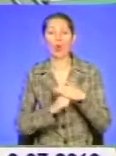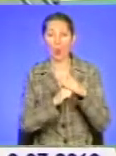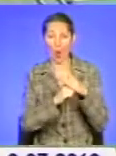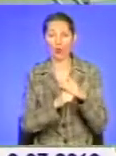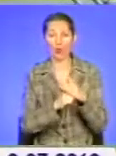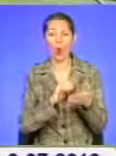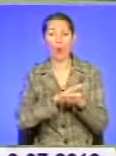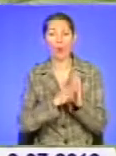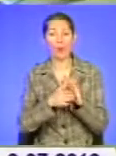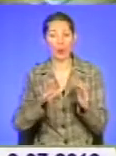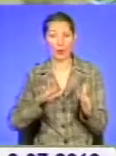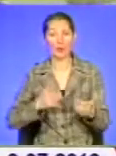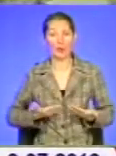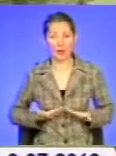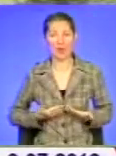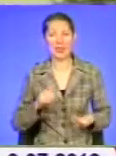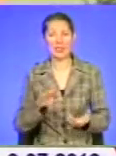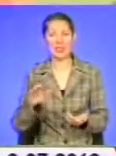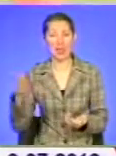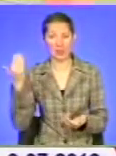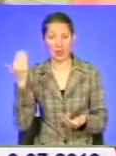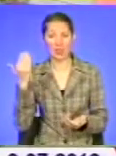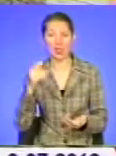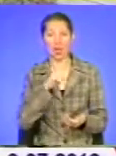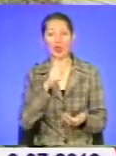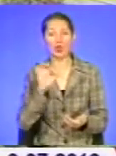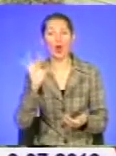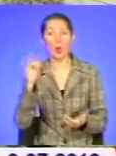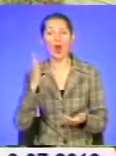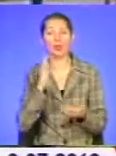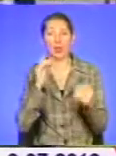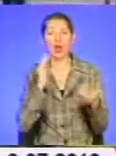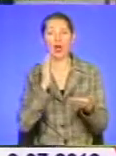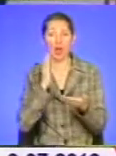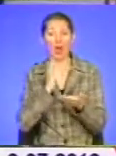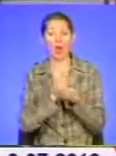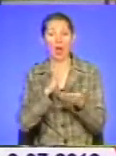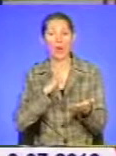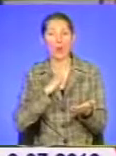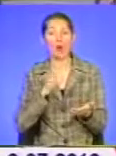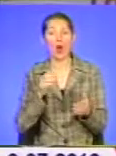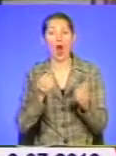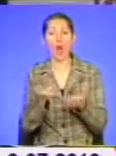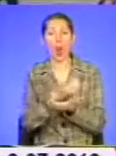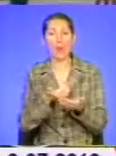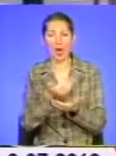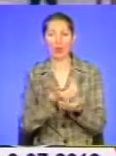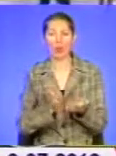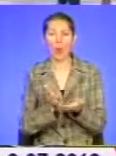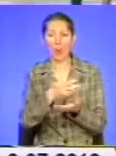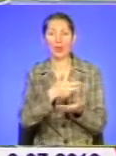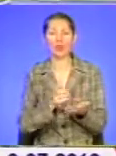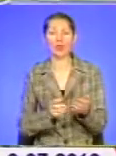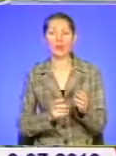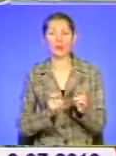У минулому «Зарипат» належав комбайновому заводу. Тривалий час табір ніхто серйозно не ремонтував. Дірявий дах, старі